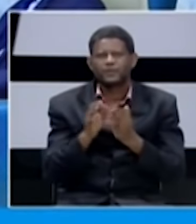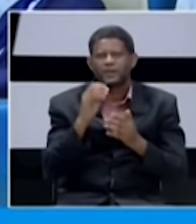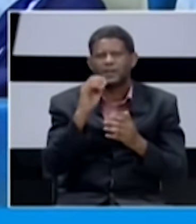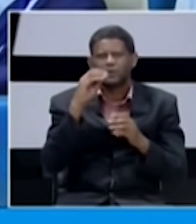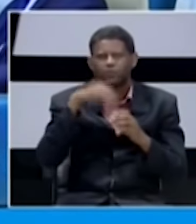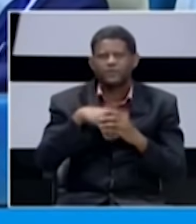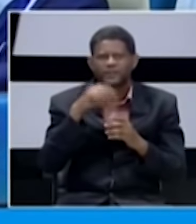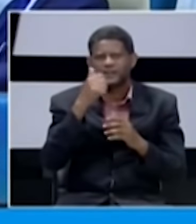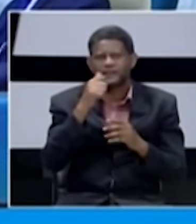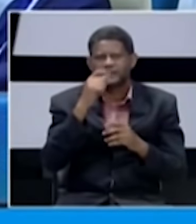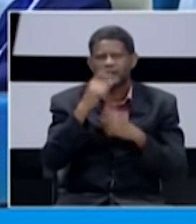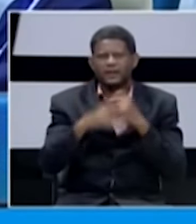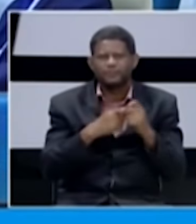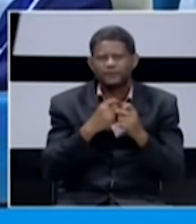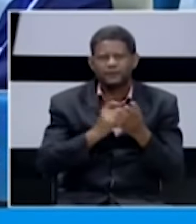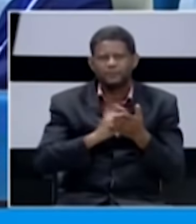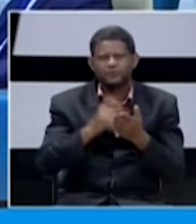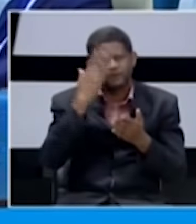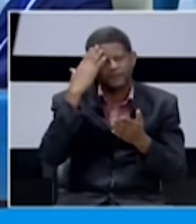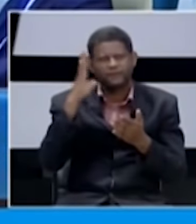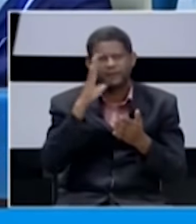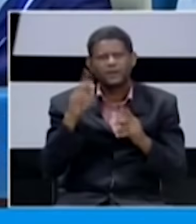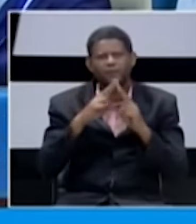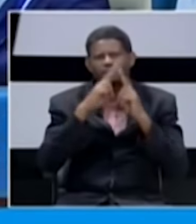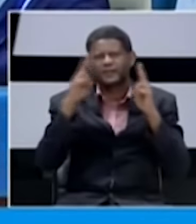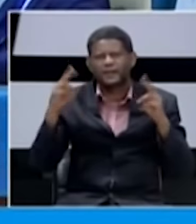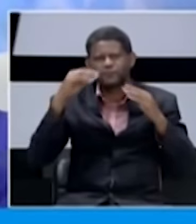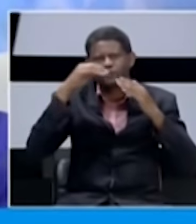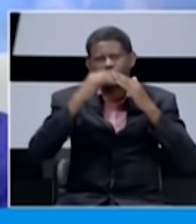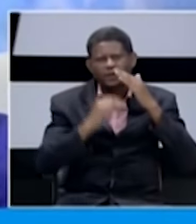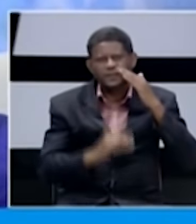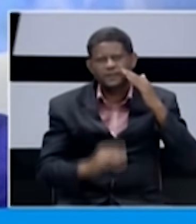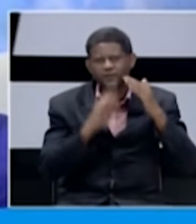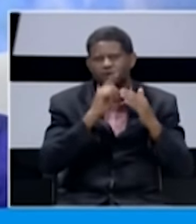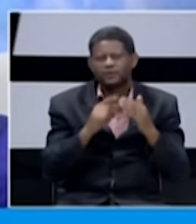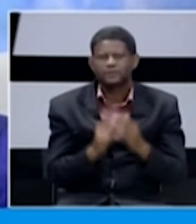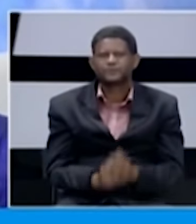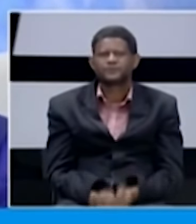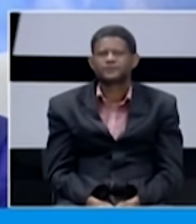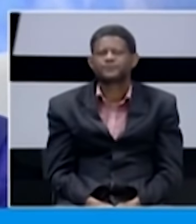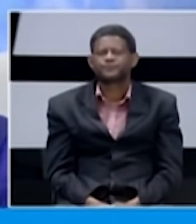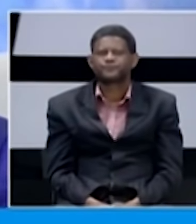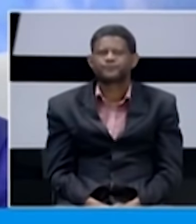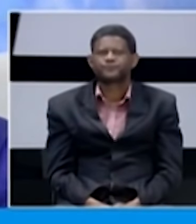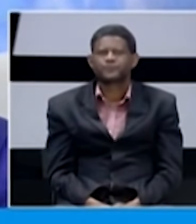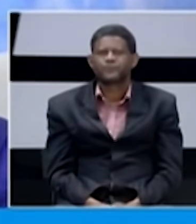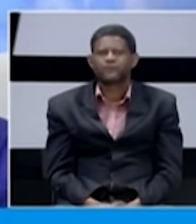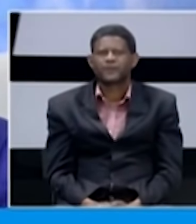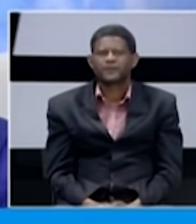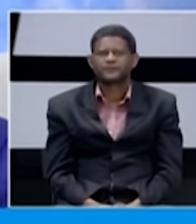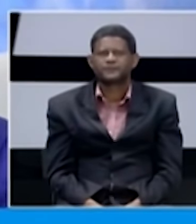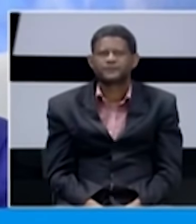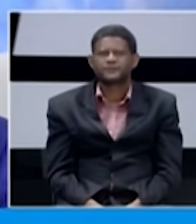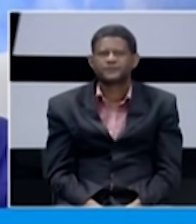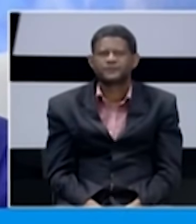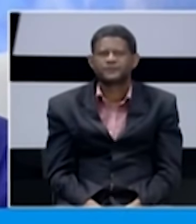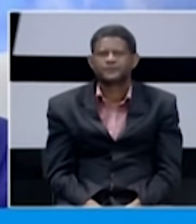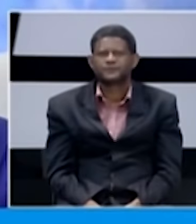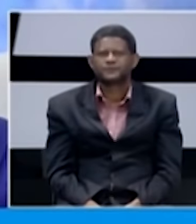ዓመታት ተመዝጊቡ ዘይፈልጥ ኣዝዩ ዘንቆልቆለ እዩ ኣስ ፐር ዘር ፎርካስት ኦር ዘር